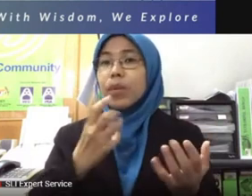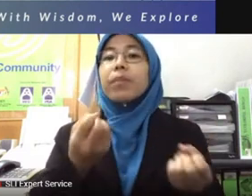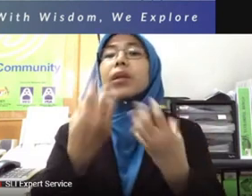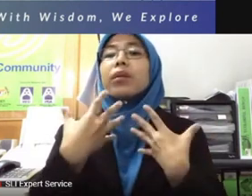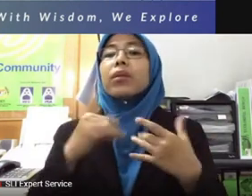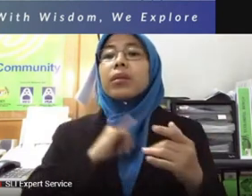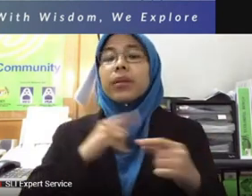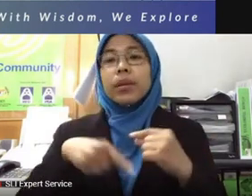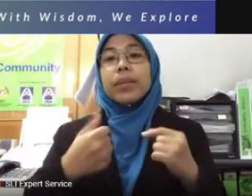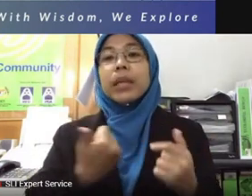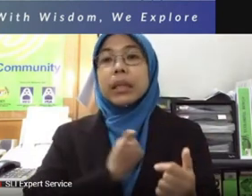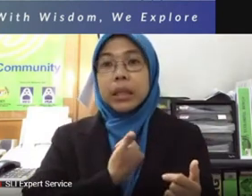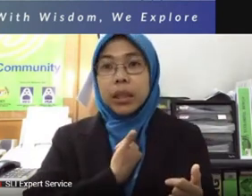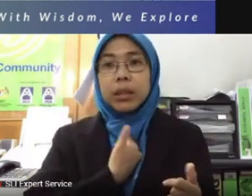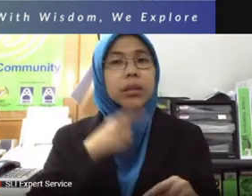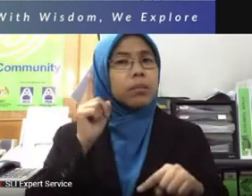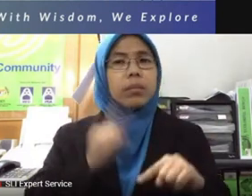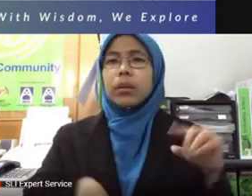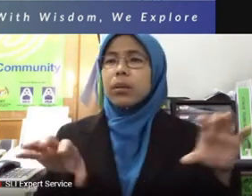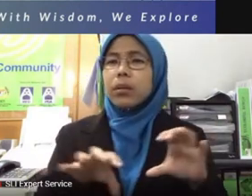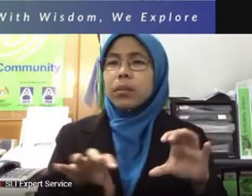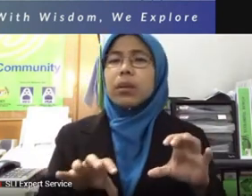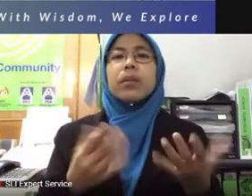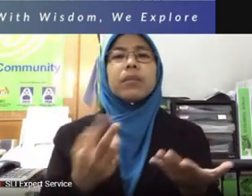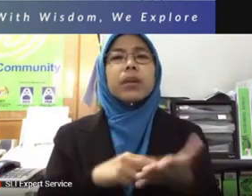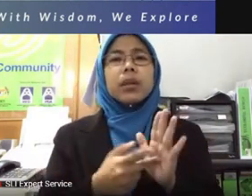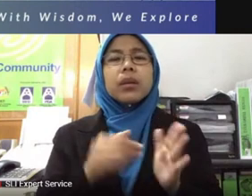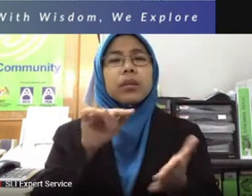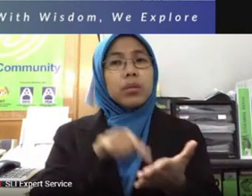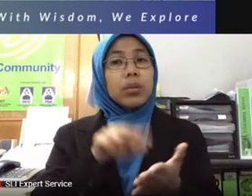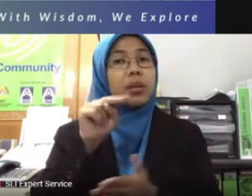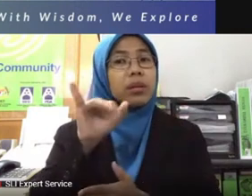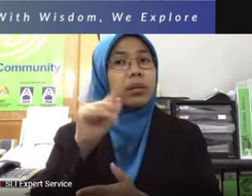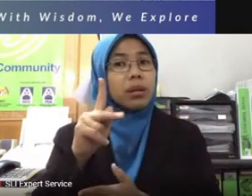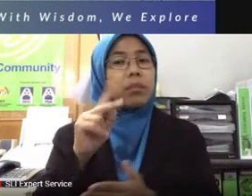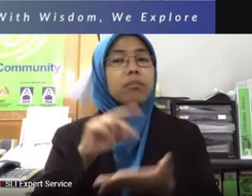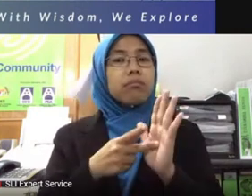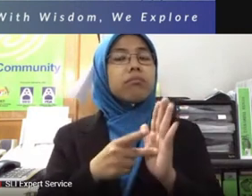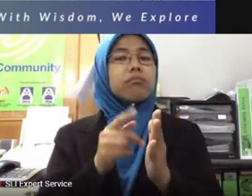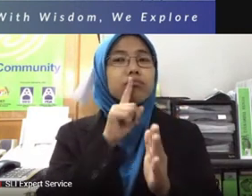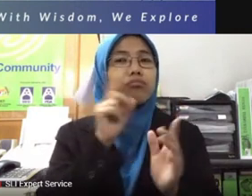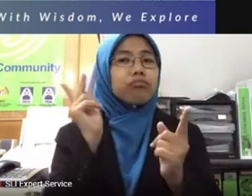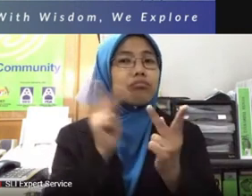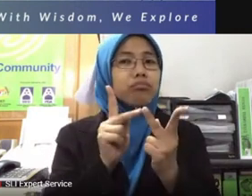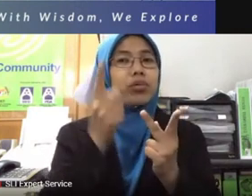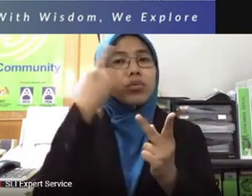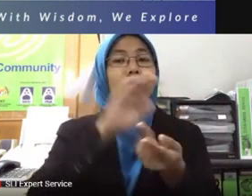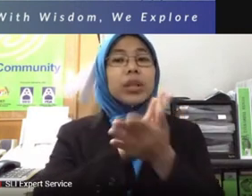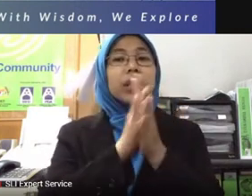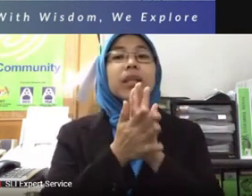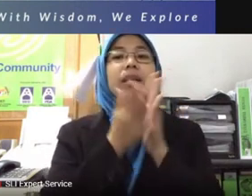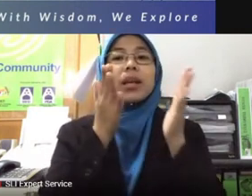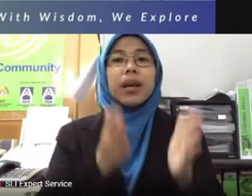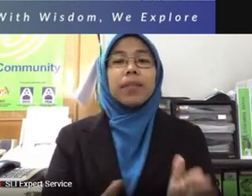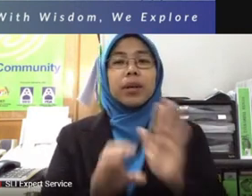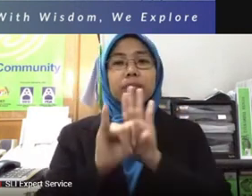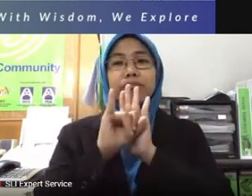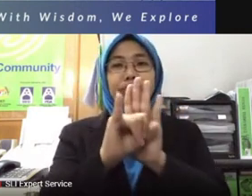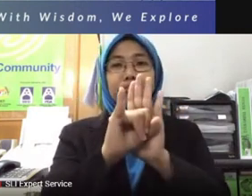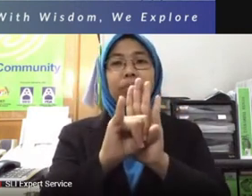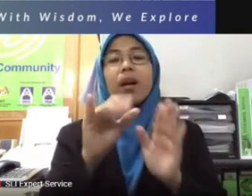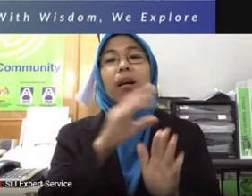tentang diri kan? Betul. Yang kau tak boleh nak buat. So saya rasa Nick ni sesuai lah untuk dijadikan sebagai orang kata benchmark